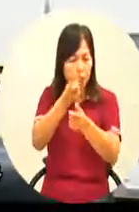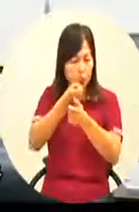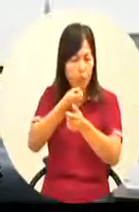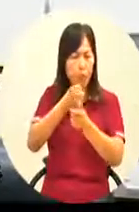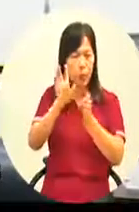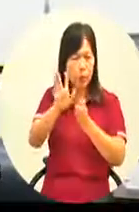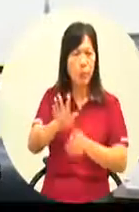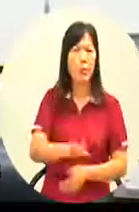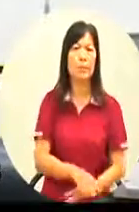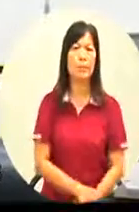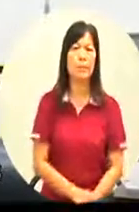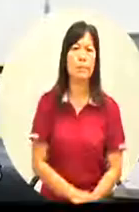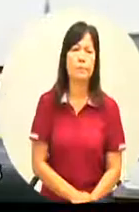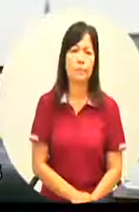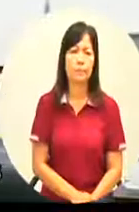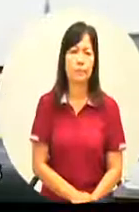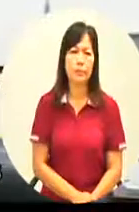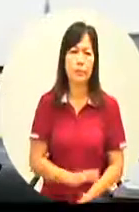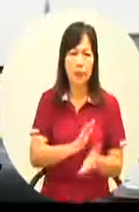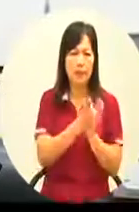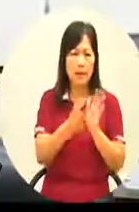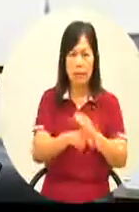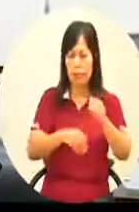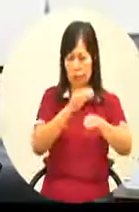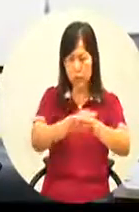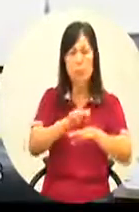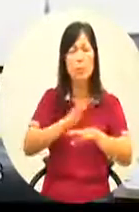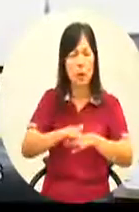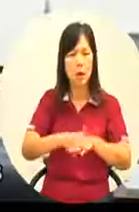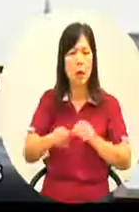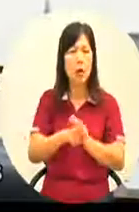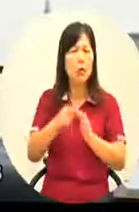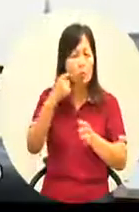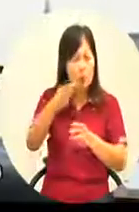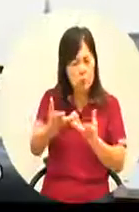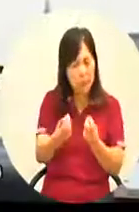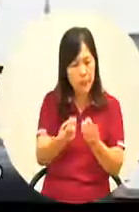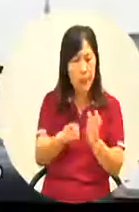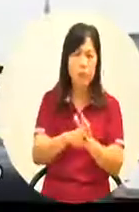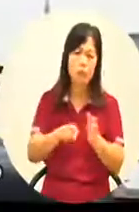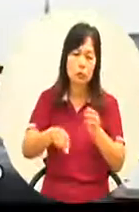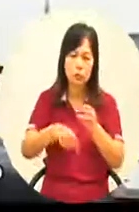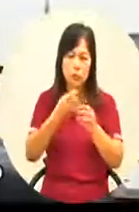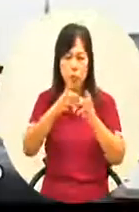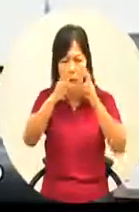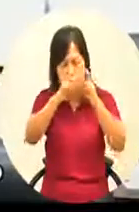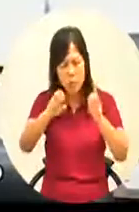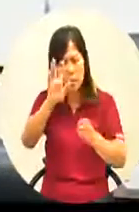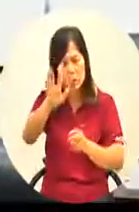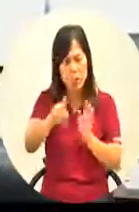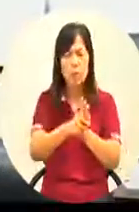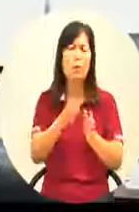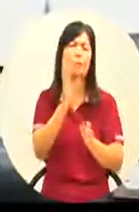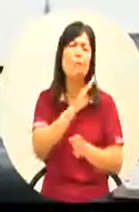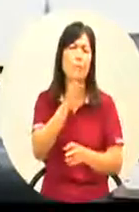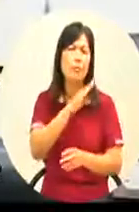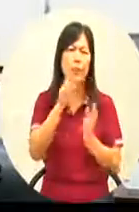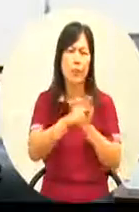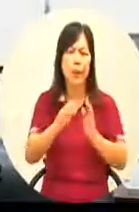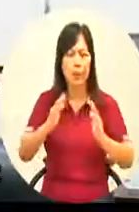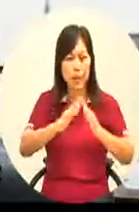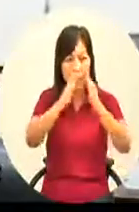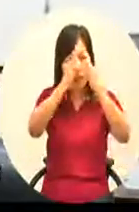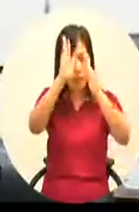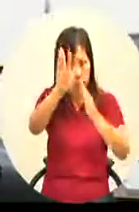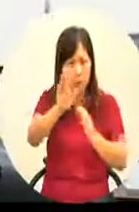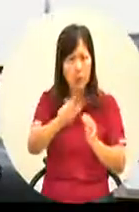向政策等等的。都会才会成功，你没有那些料，只有光那个城建城没有用，一定要有锣，一定有那